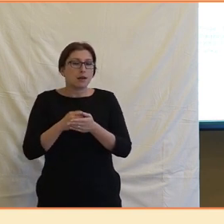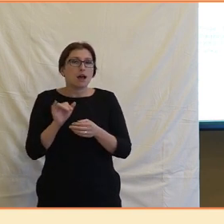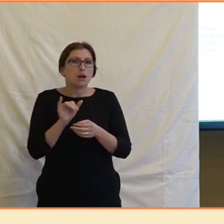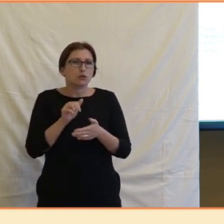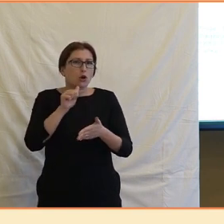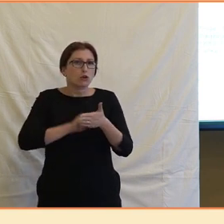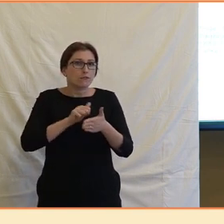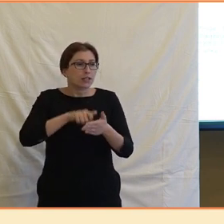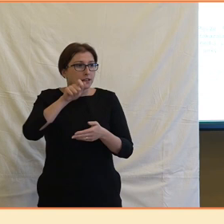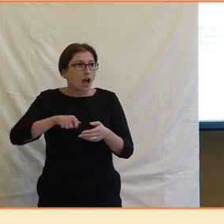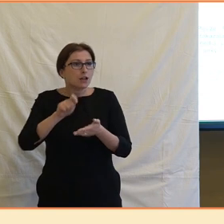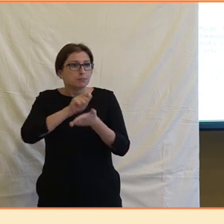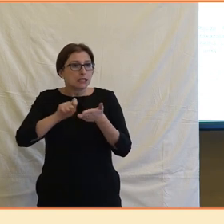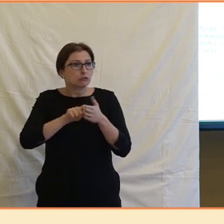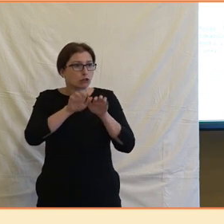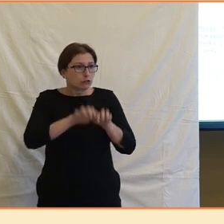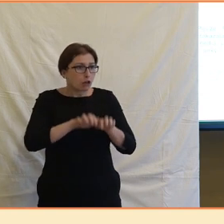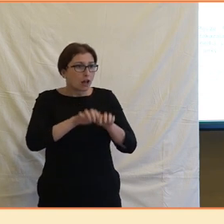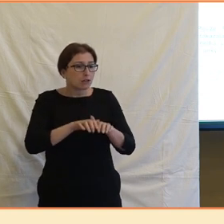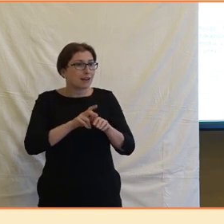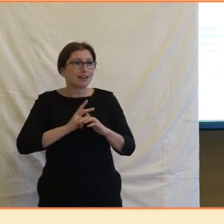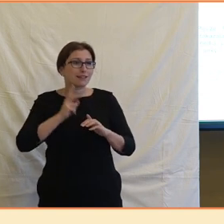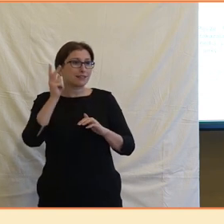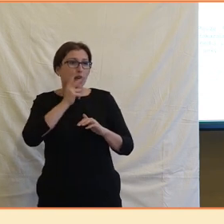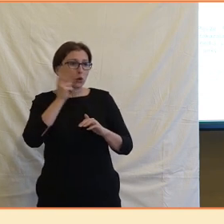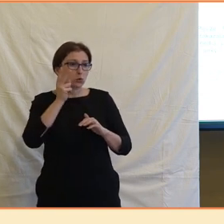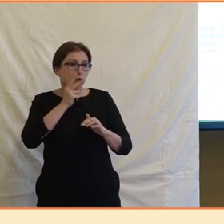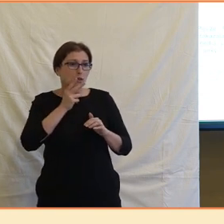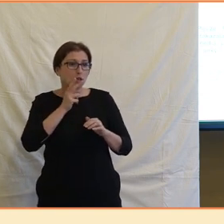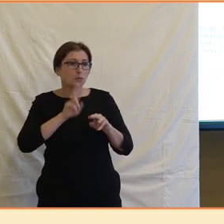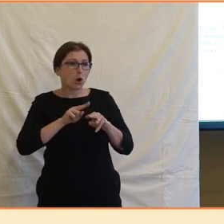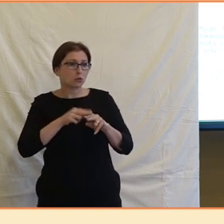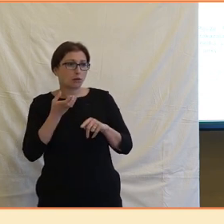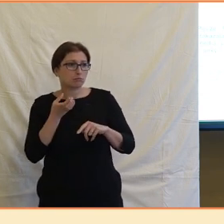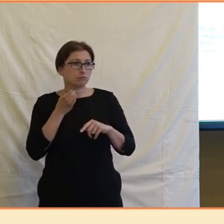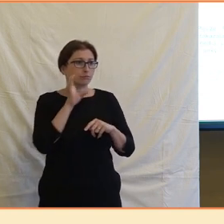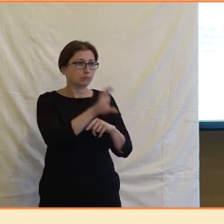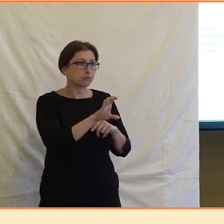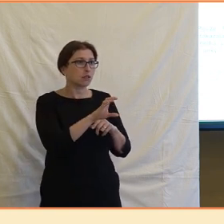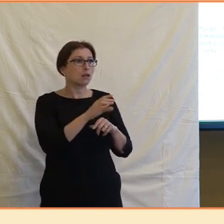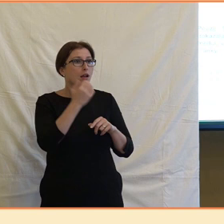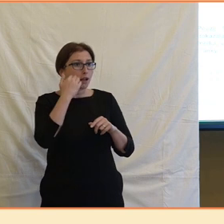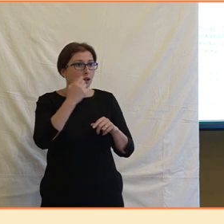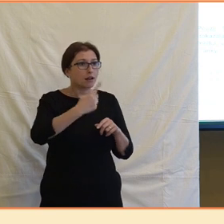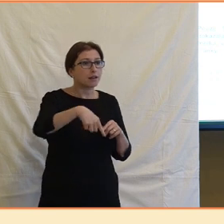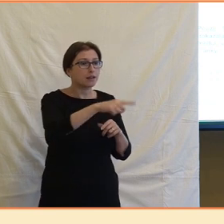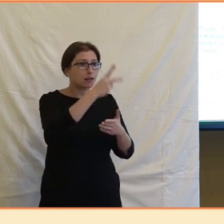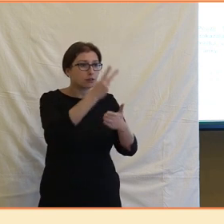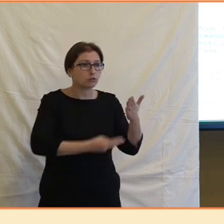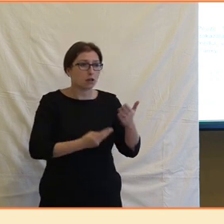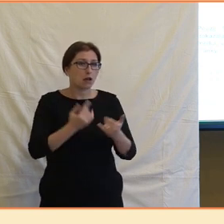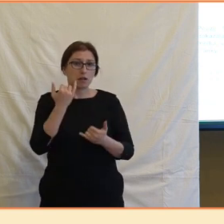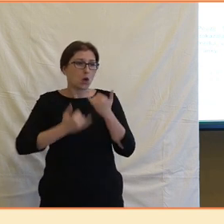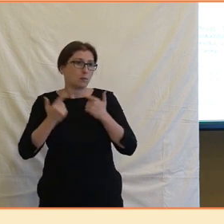novináři, kteří píší články, tak nerozumí tomu, jakým způsobem dochází k personalizaci, nebo nejsou